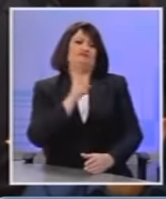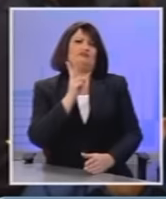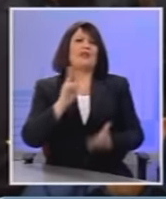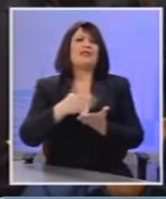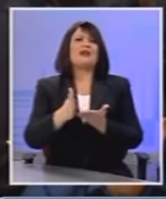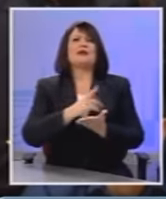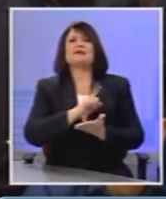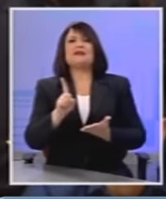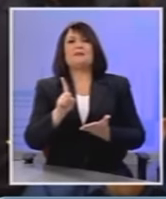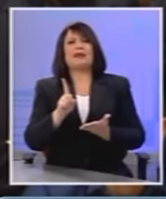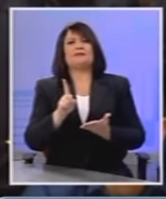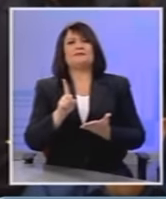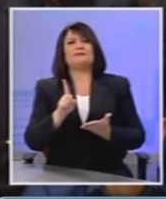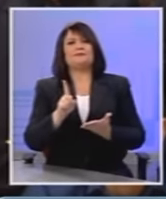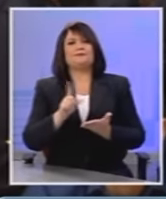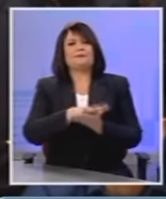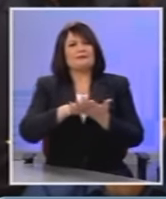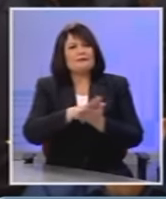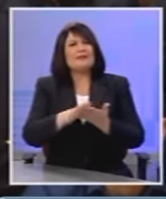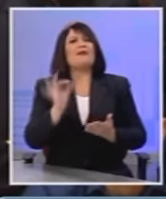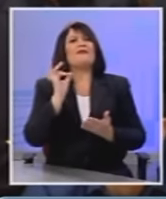διακρίσεις φυλής, θρησκεύματος και φύλου.